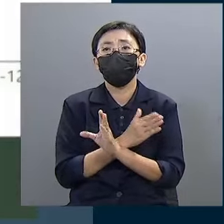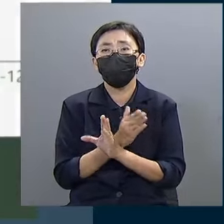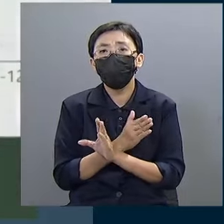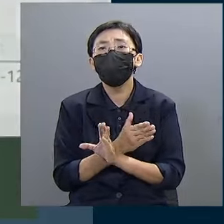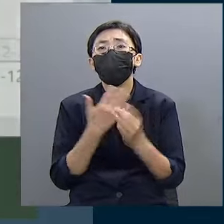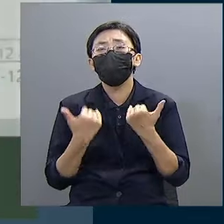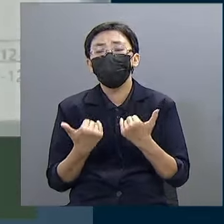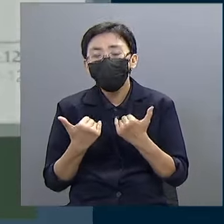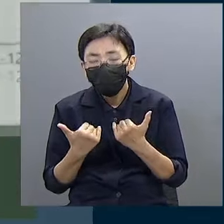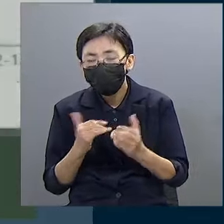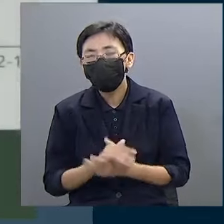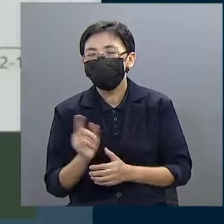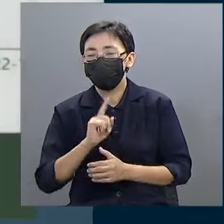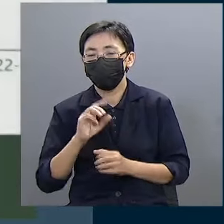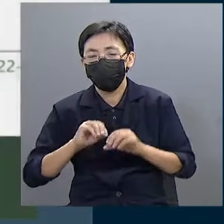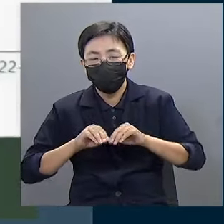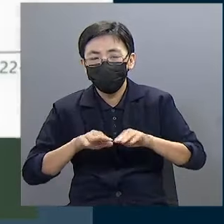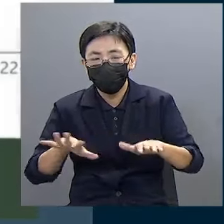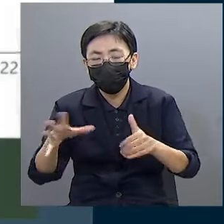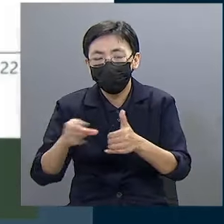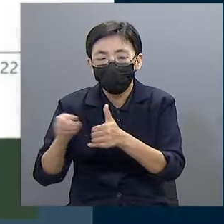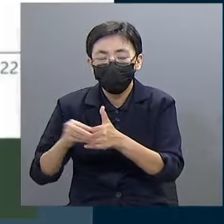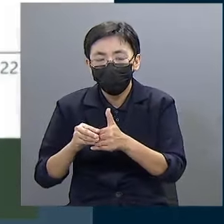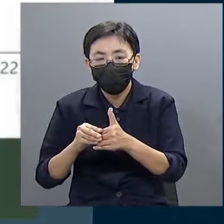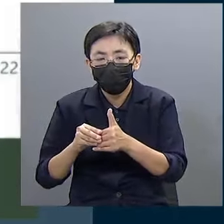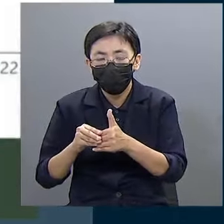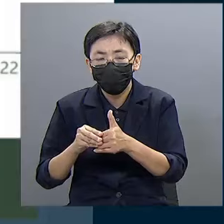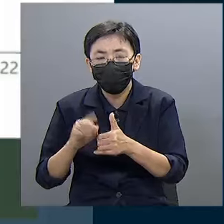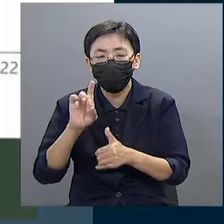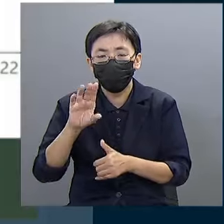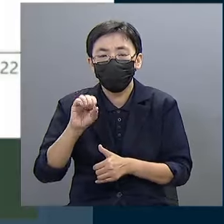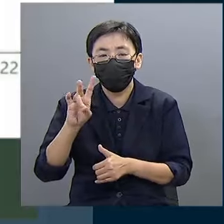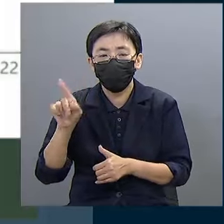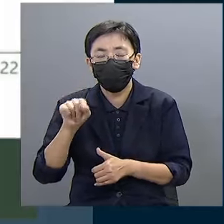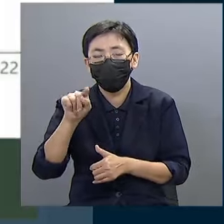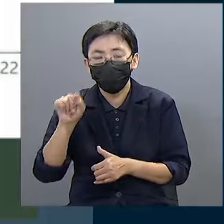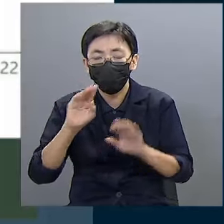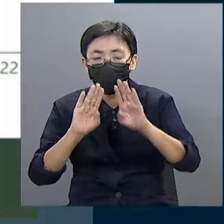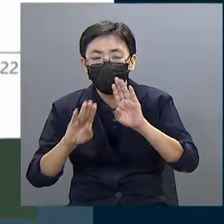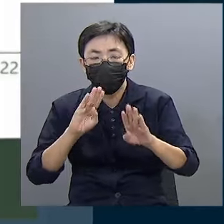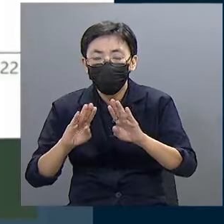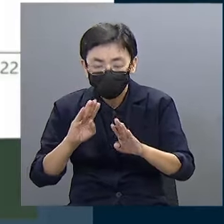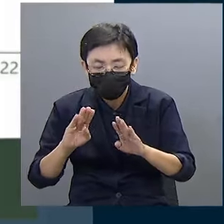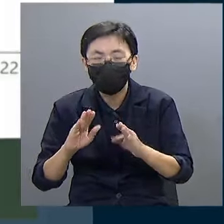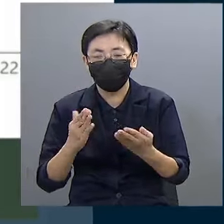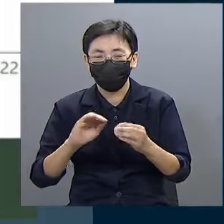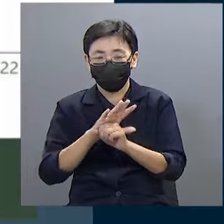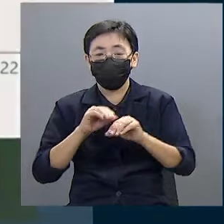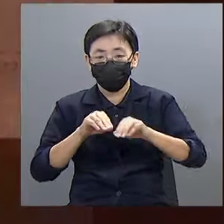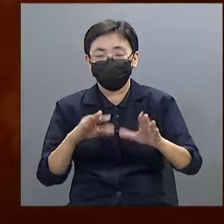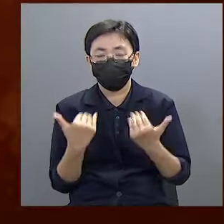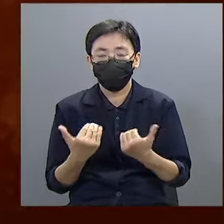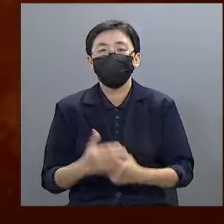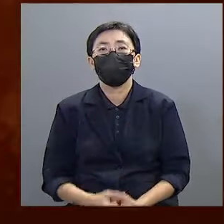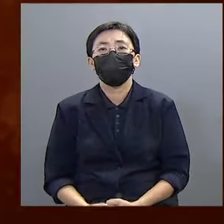เติบโตแพร่ระบาดไปถึงออกร้อย 57เปอร์เซ็นต์เมื่อเปรียบเทียบกับสายพันธุ์ที่ระบาดอยู่ในปัจจุบันค่ะ